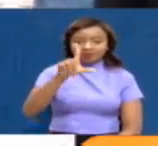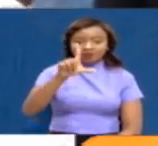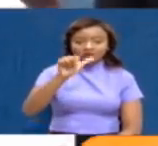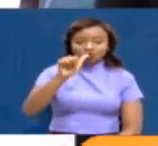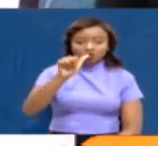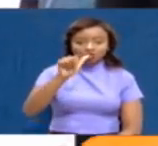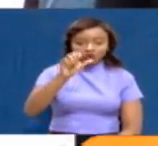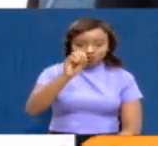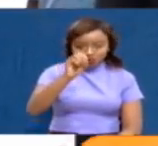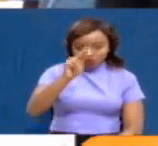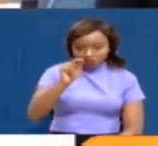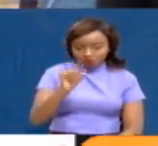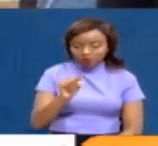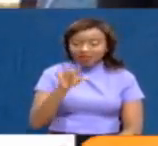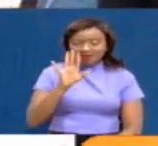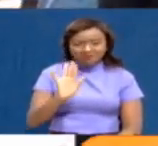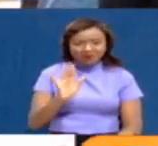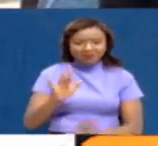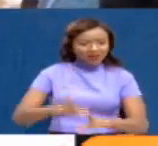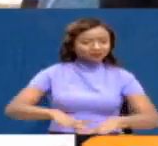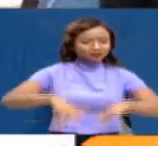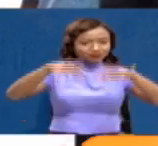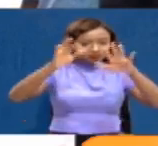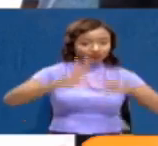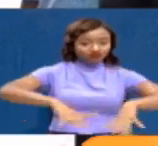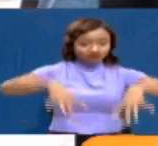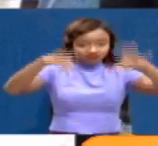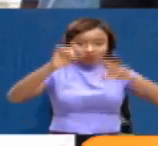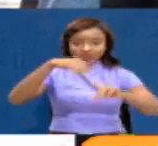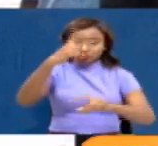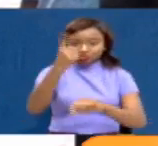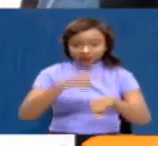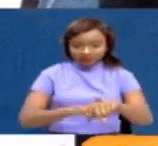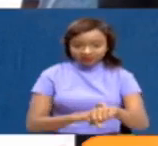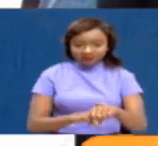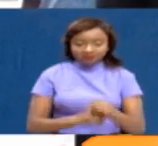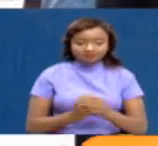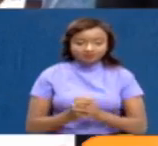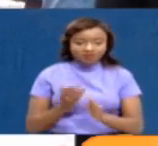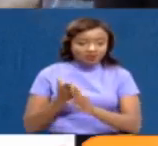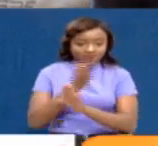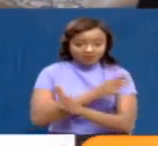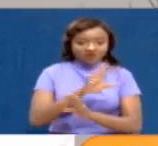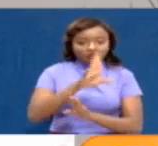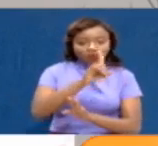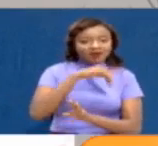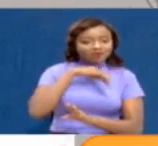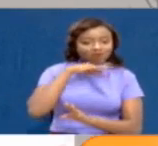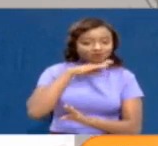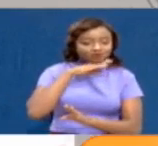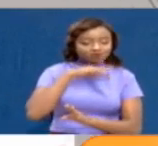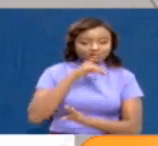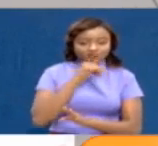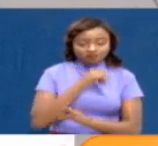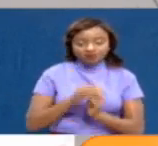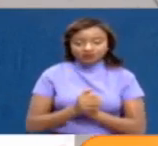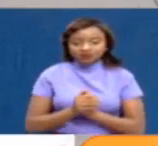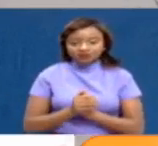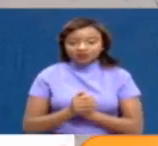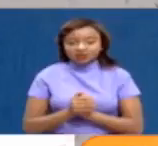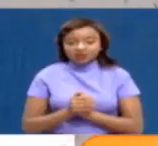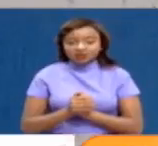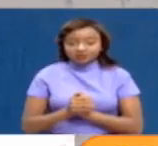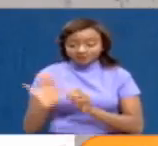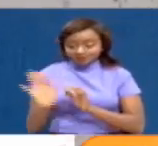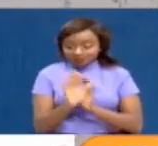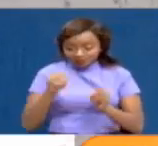mbadala. Imefurika mara mbili. Last time ilifurika, baadaye tena ikabeba kijana mmoja. Katika eneo la Kajula, kaunti